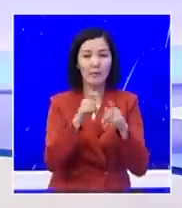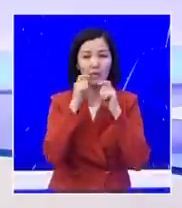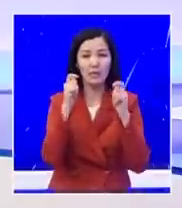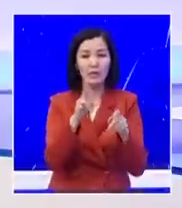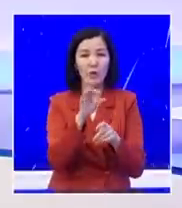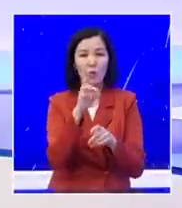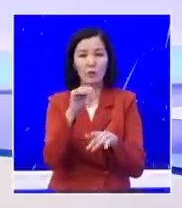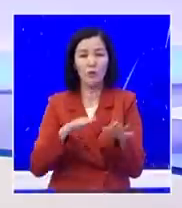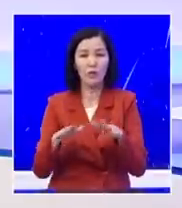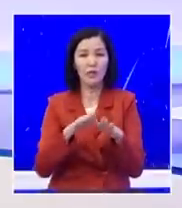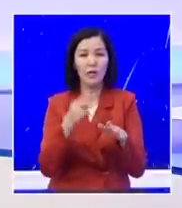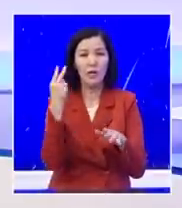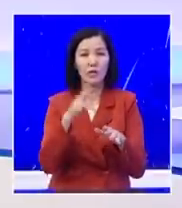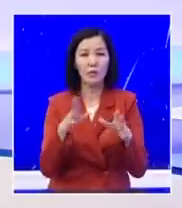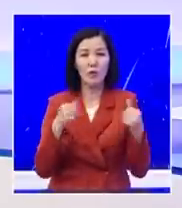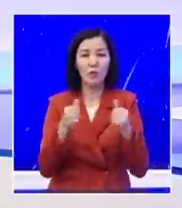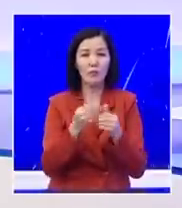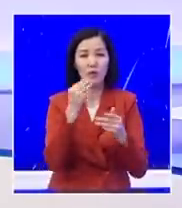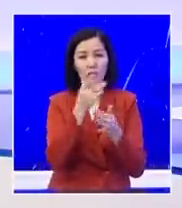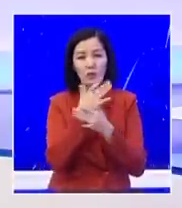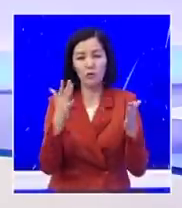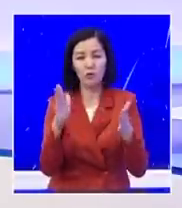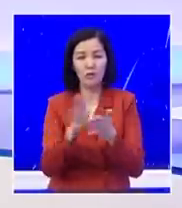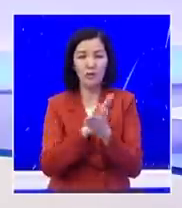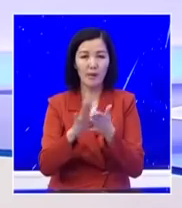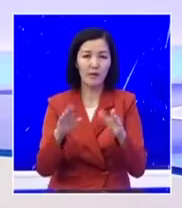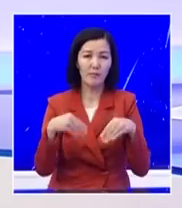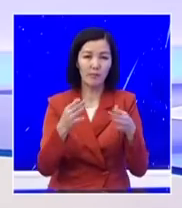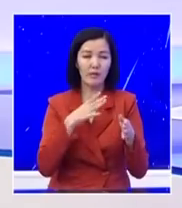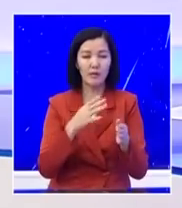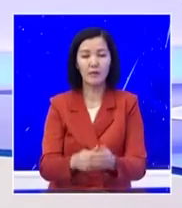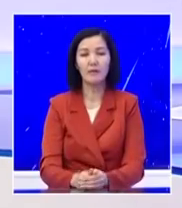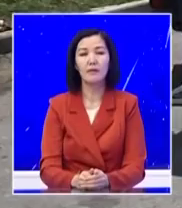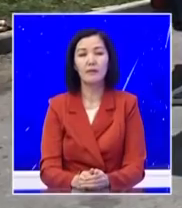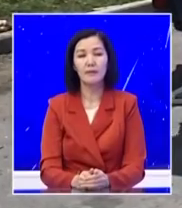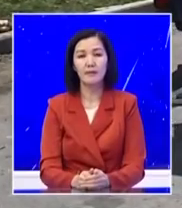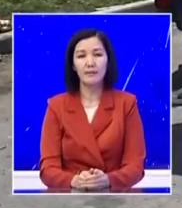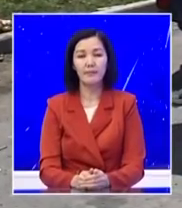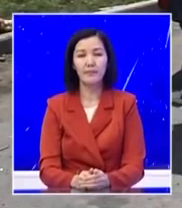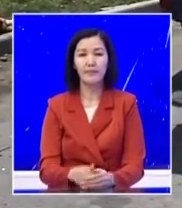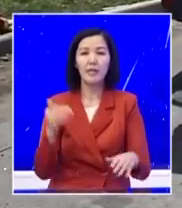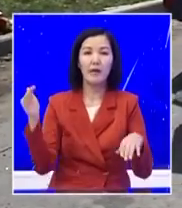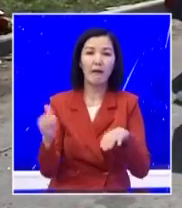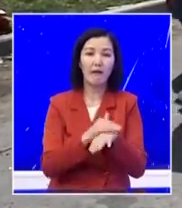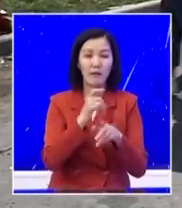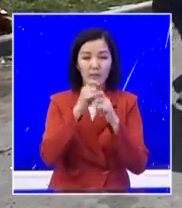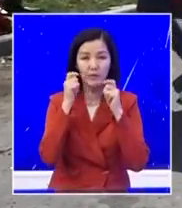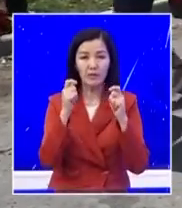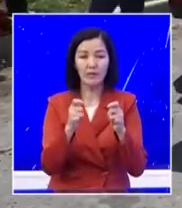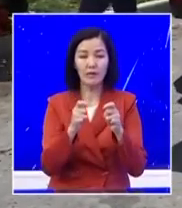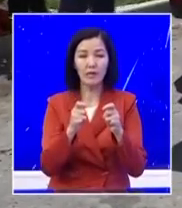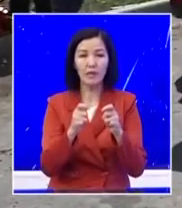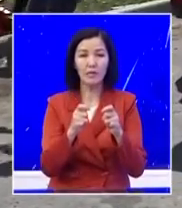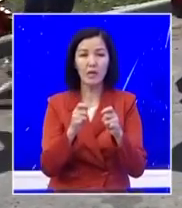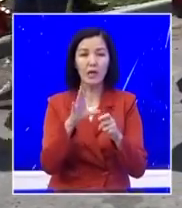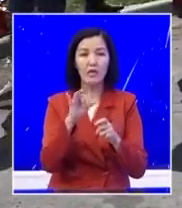Көксу ауданындағы мұқтаж 20-дан аса отбасыға тегін азық-түлік таратты. Қайырымдылық қылсаң, қайырымын аласың.